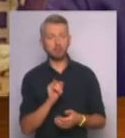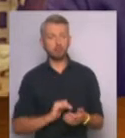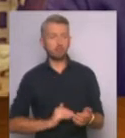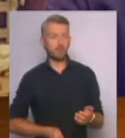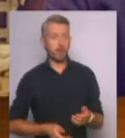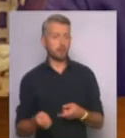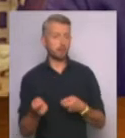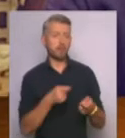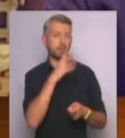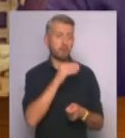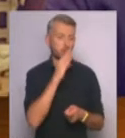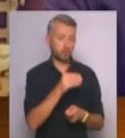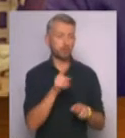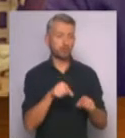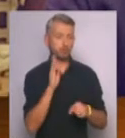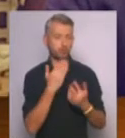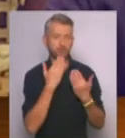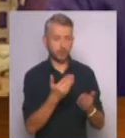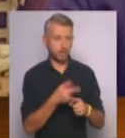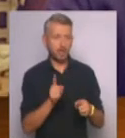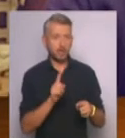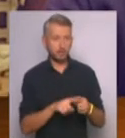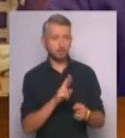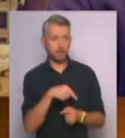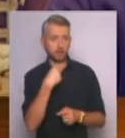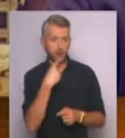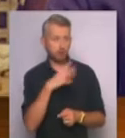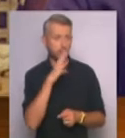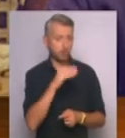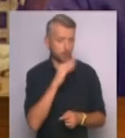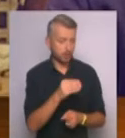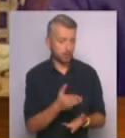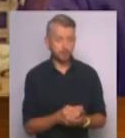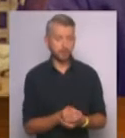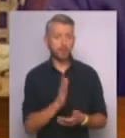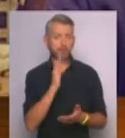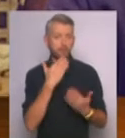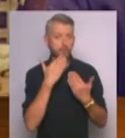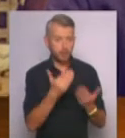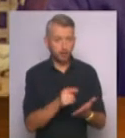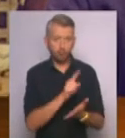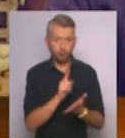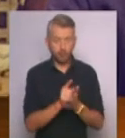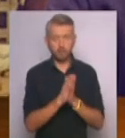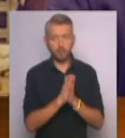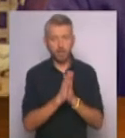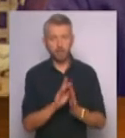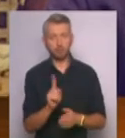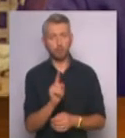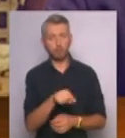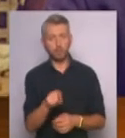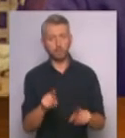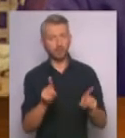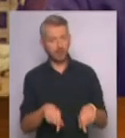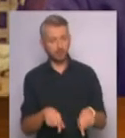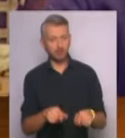перевізників також звернемося, це те, що ви кажете, маршрутки, звернемося обов'язково з проханням, щоб вони теж